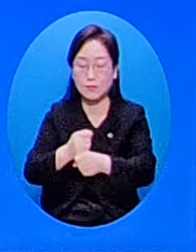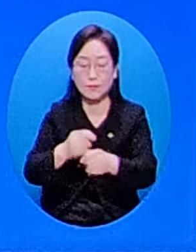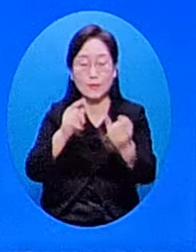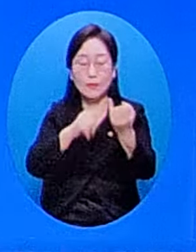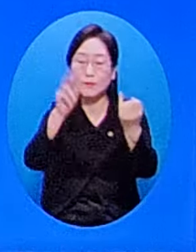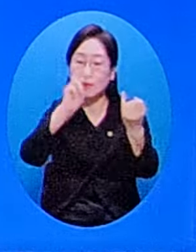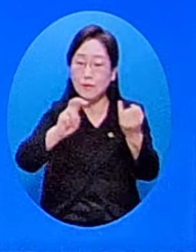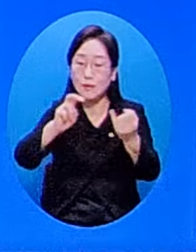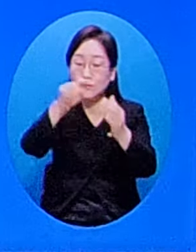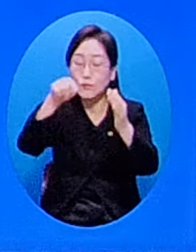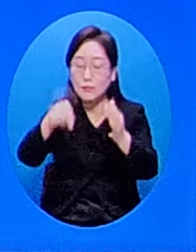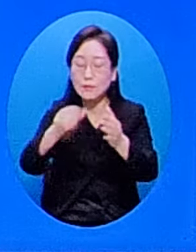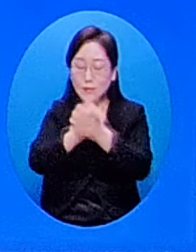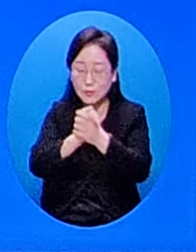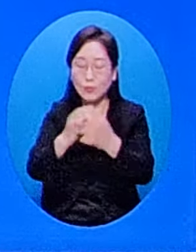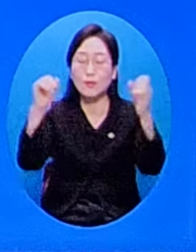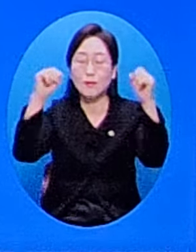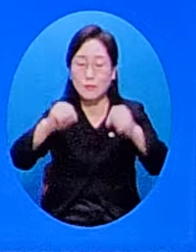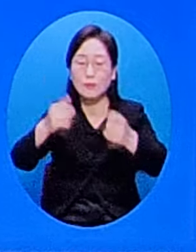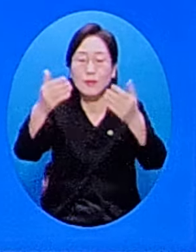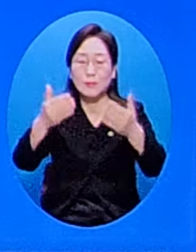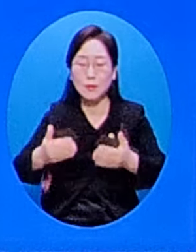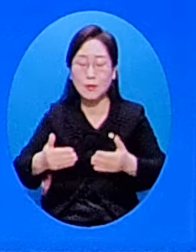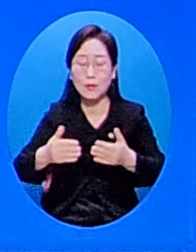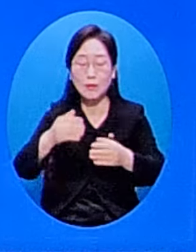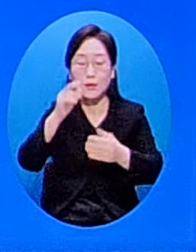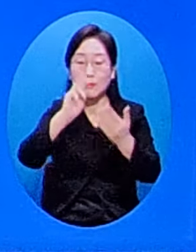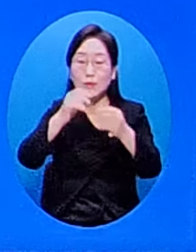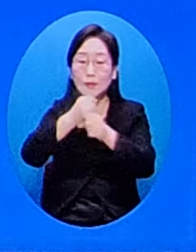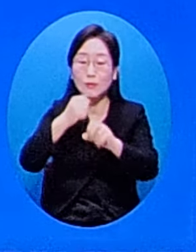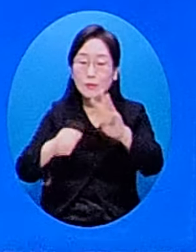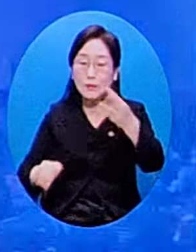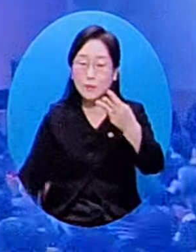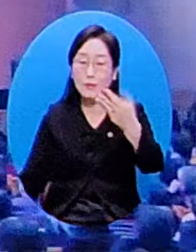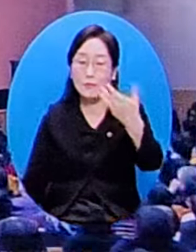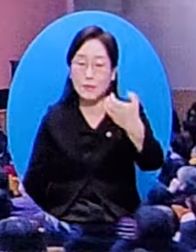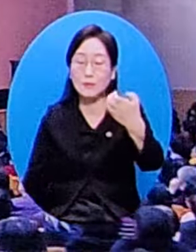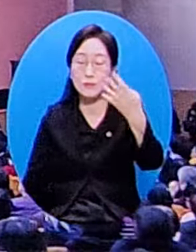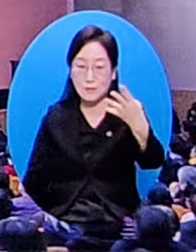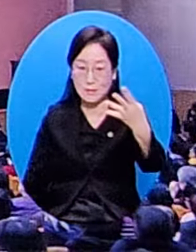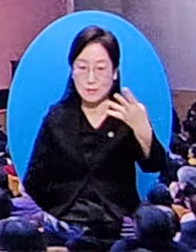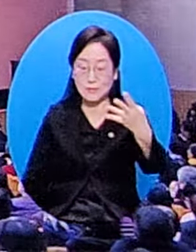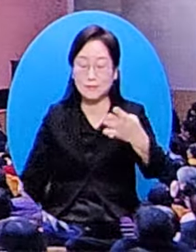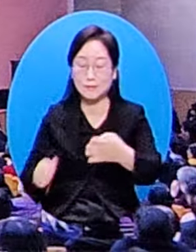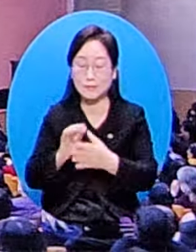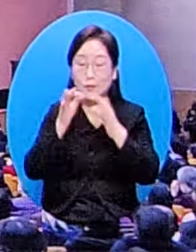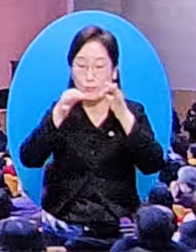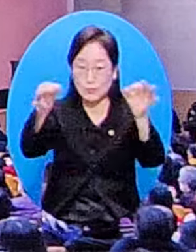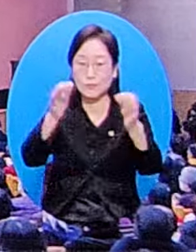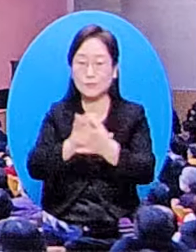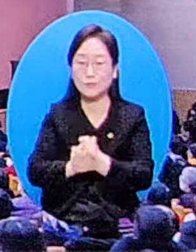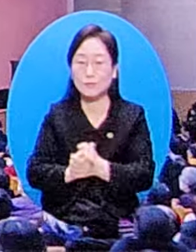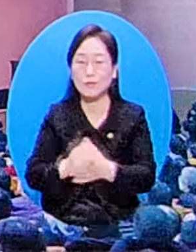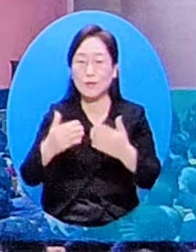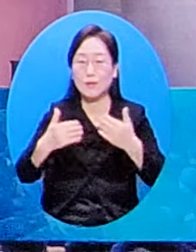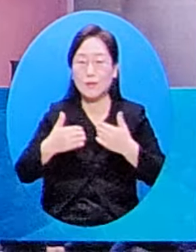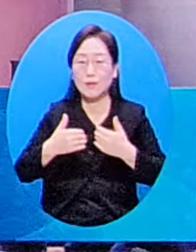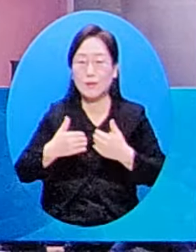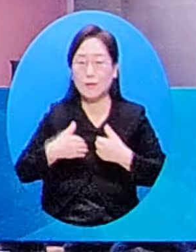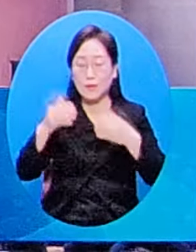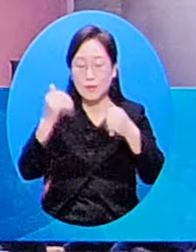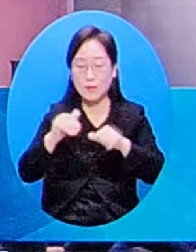찬송 중에 그가 기도하면서 응답받고 나서 지은 찬송 384장을 부르면서 오늘 말씀을 마무리합니다.